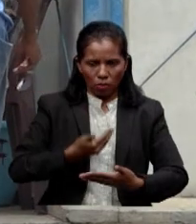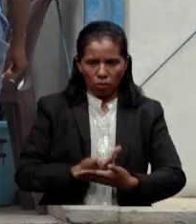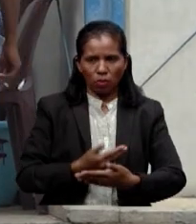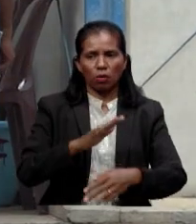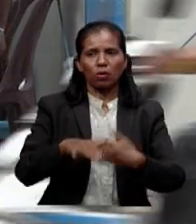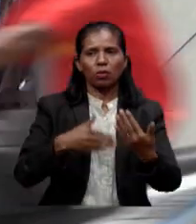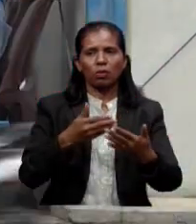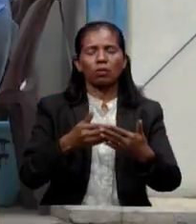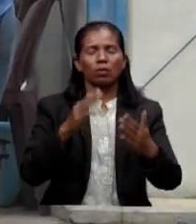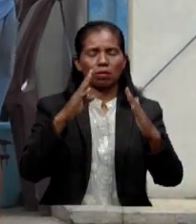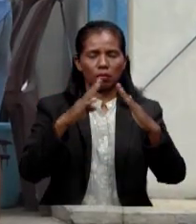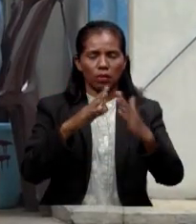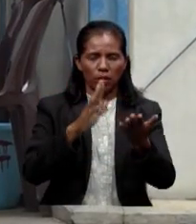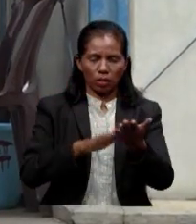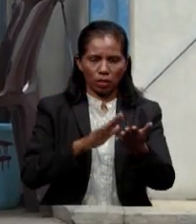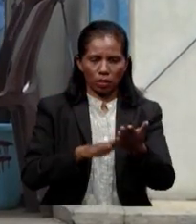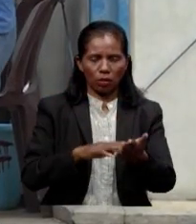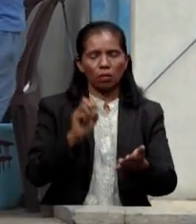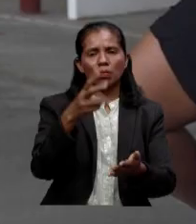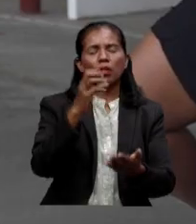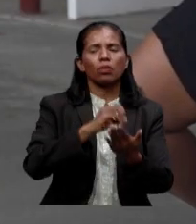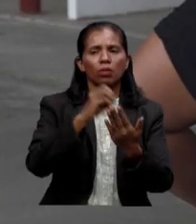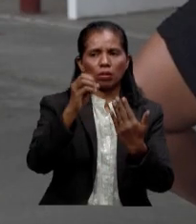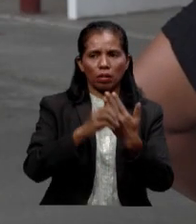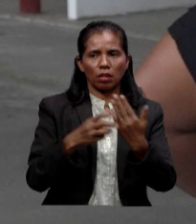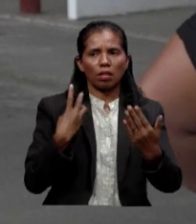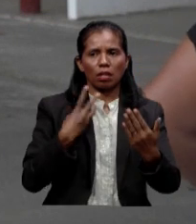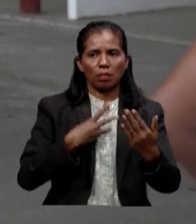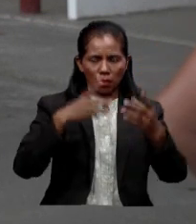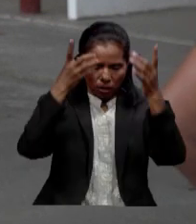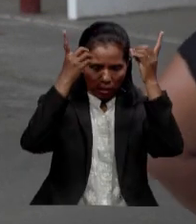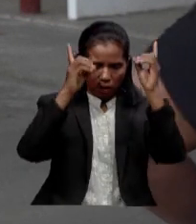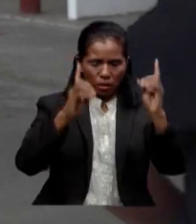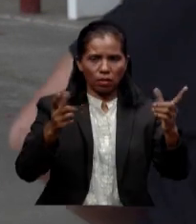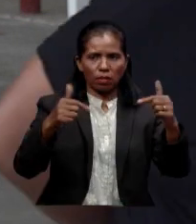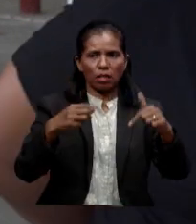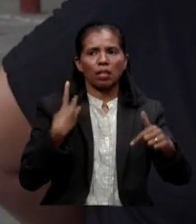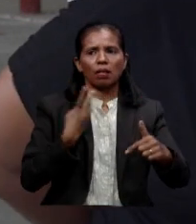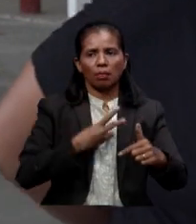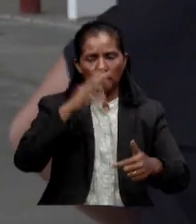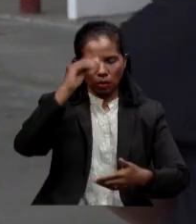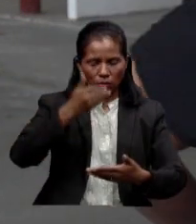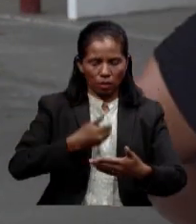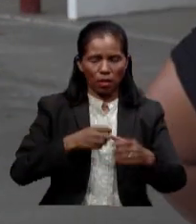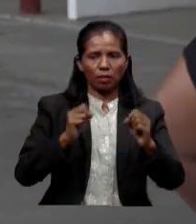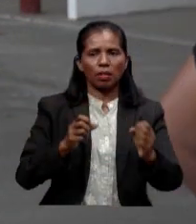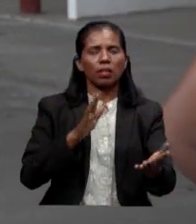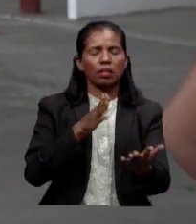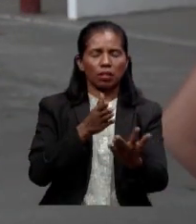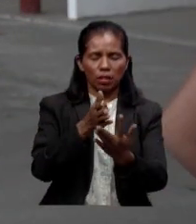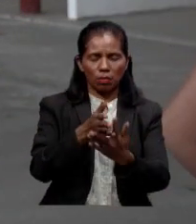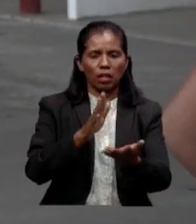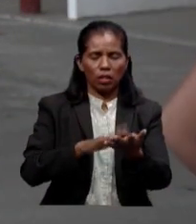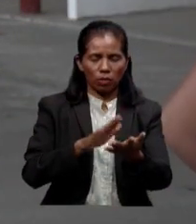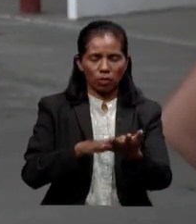hotu skola ya skola doze de outubro entao ami hela hili decision ma hene atu ami ni wan sira mos bele aseso ba skola bese i hene